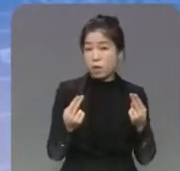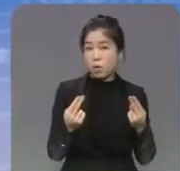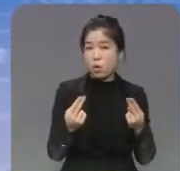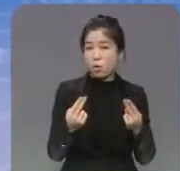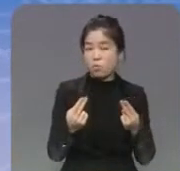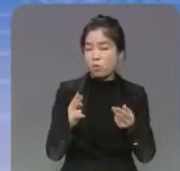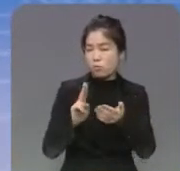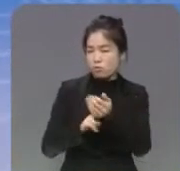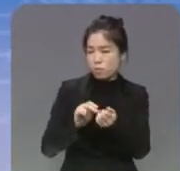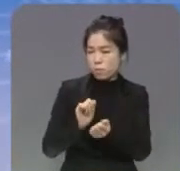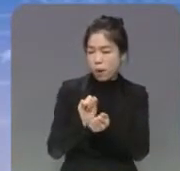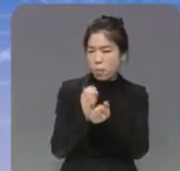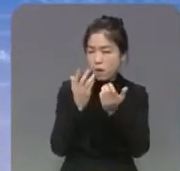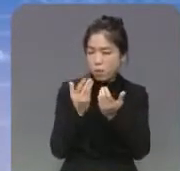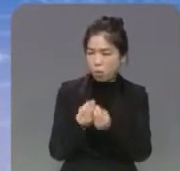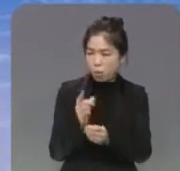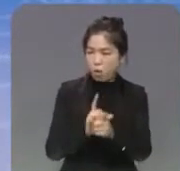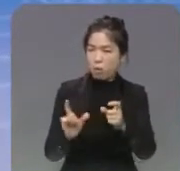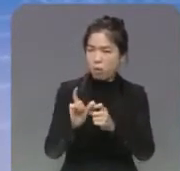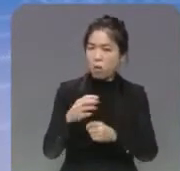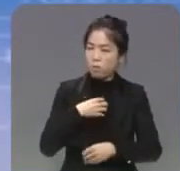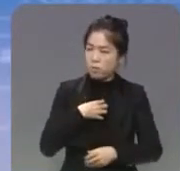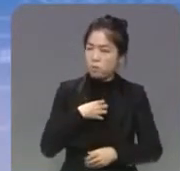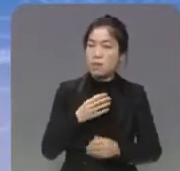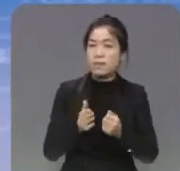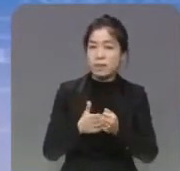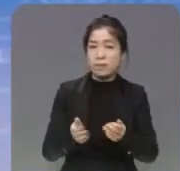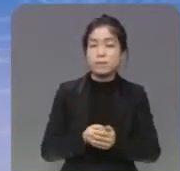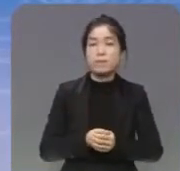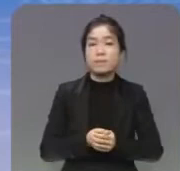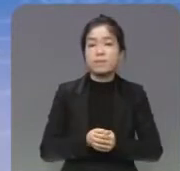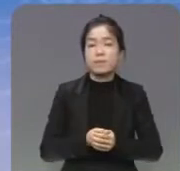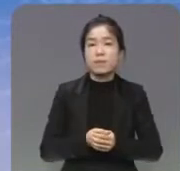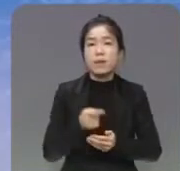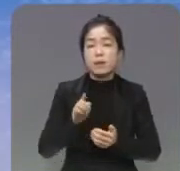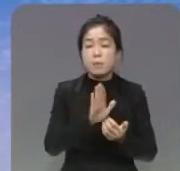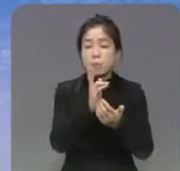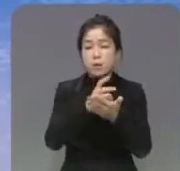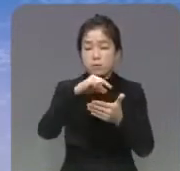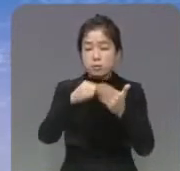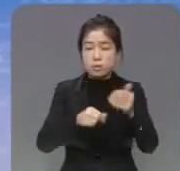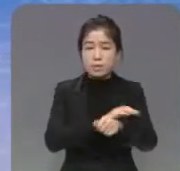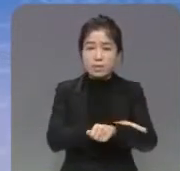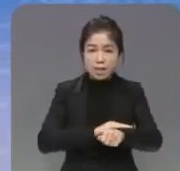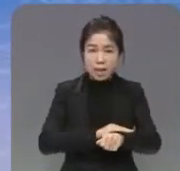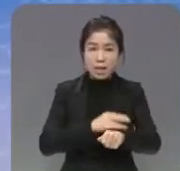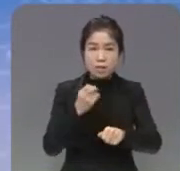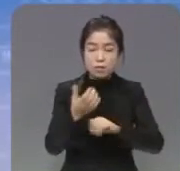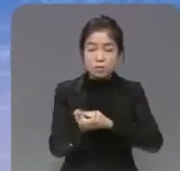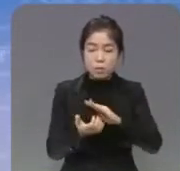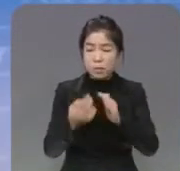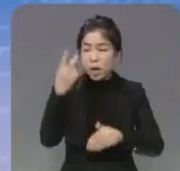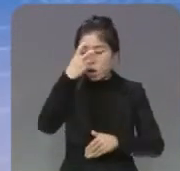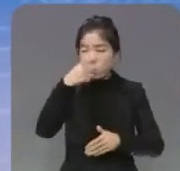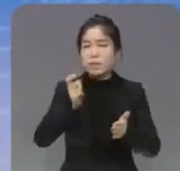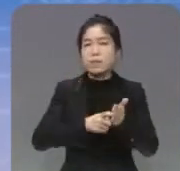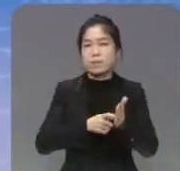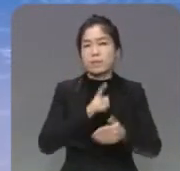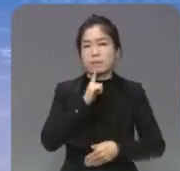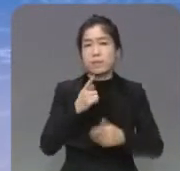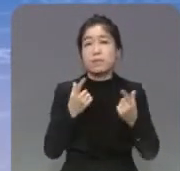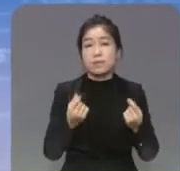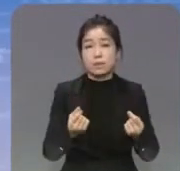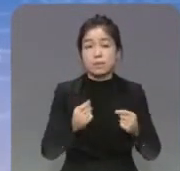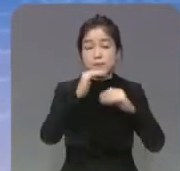숨어있는 감염 사례가 더 있을 수 있다는 우려 때문인데요. 그만큼 방역수칙 준수와 함께 선제적 검사가 시급하다는